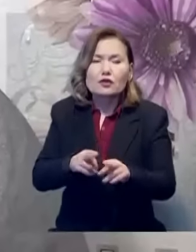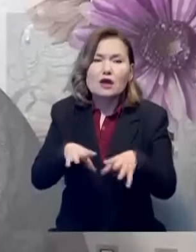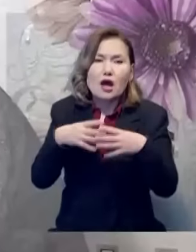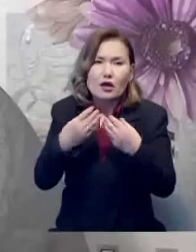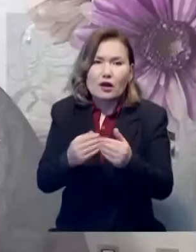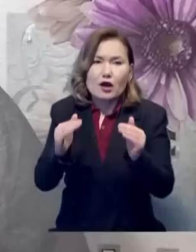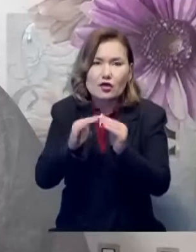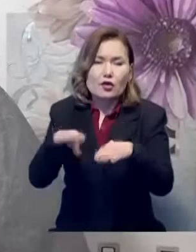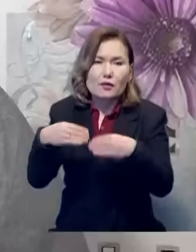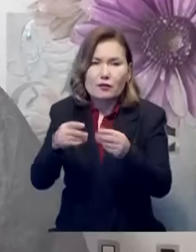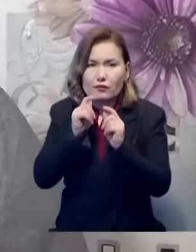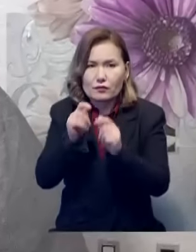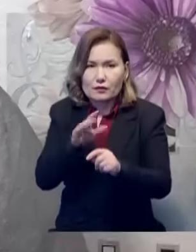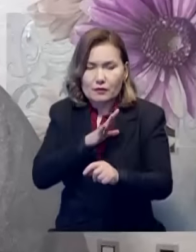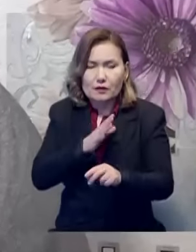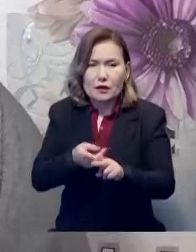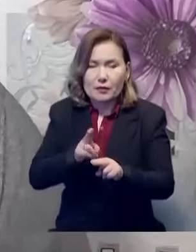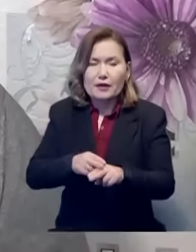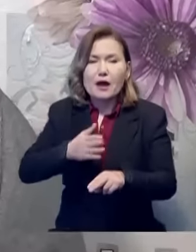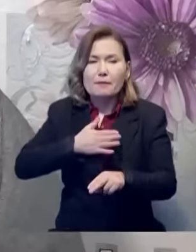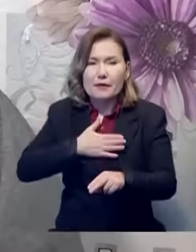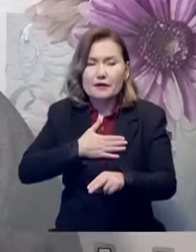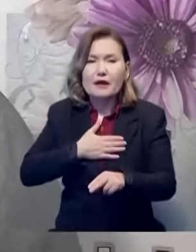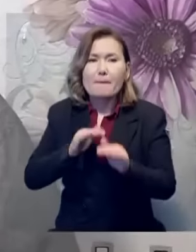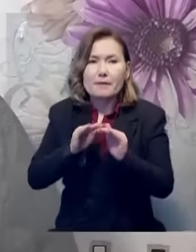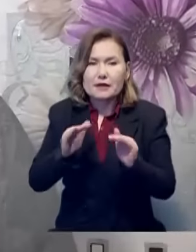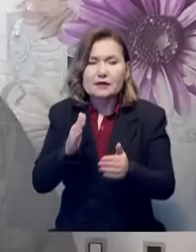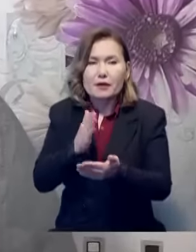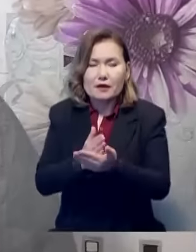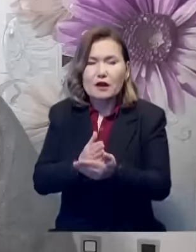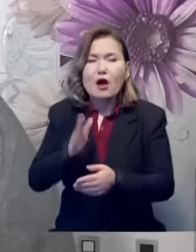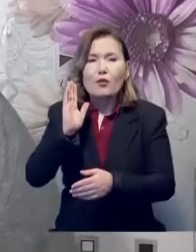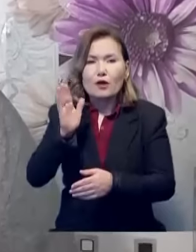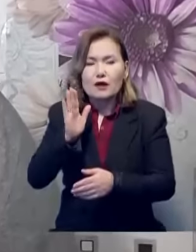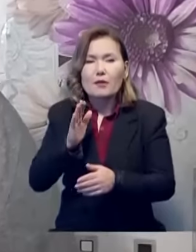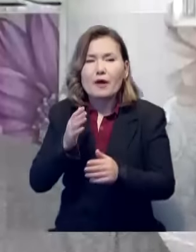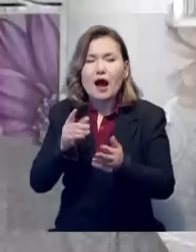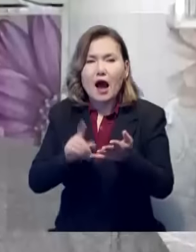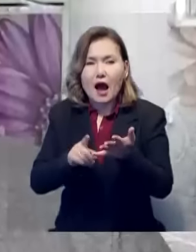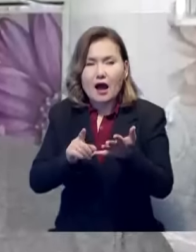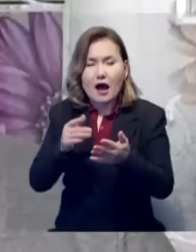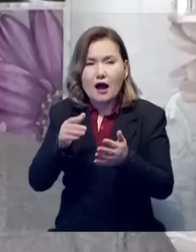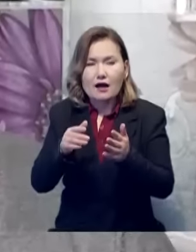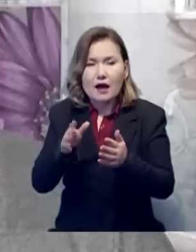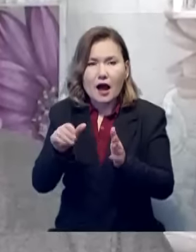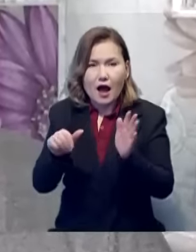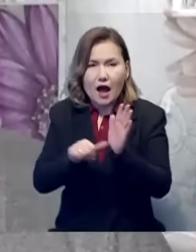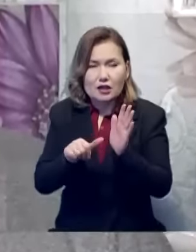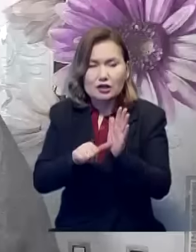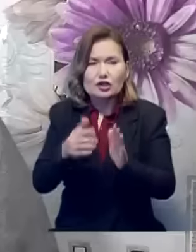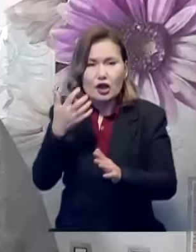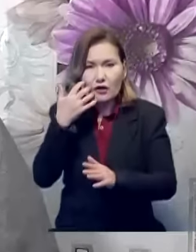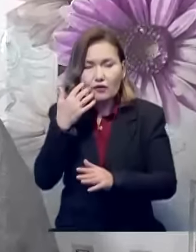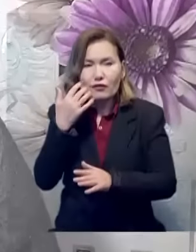еңбектен. Бізде енді өзімде 5 балам, бұйырса енді Алла қаласа 6-шысы болады. Өз басымыз енді баспана